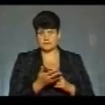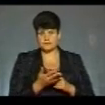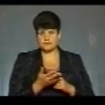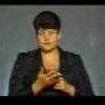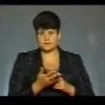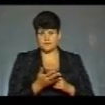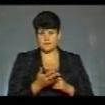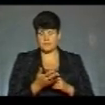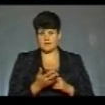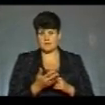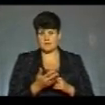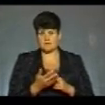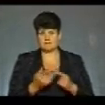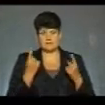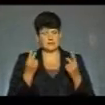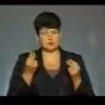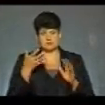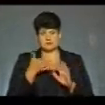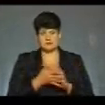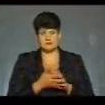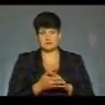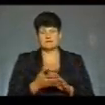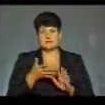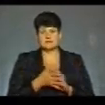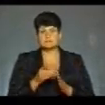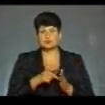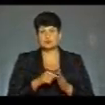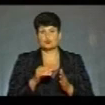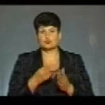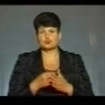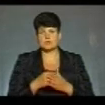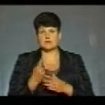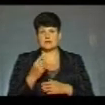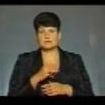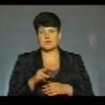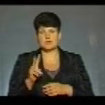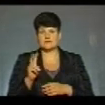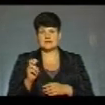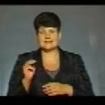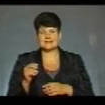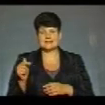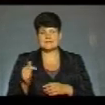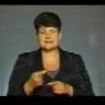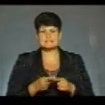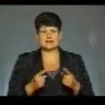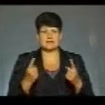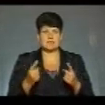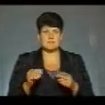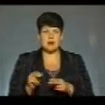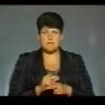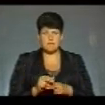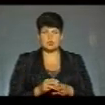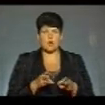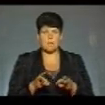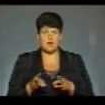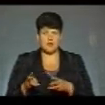це, великі кошти пішли. Витратили на це з міського бюджету 1 200 000 гривень. Це і капремонти, це і